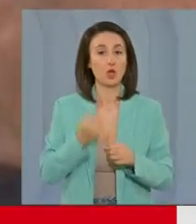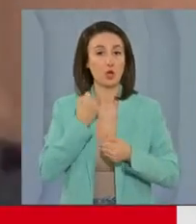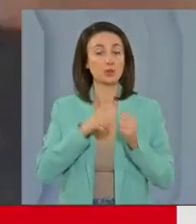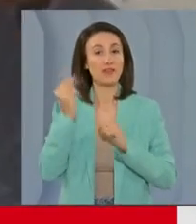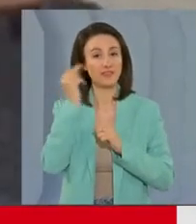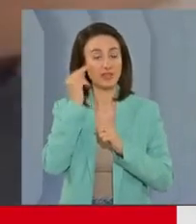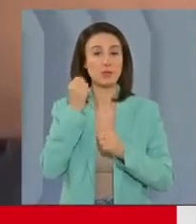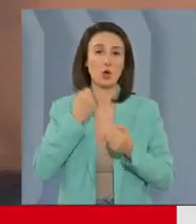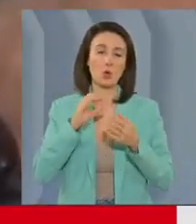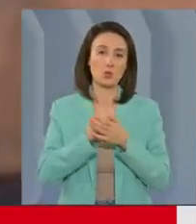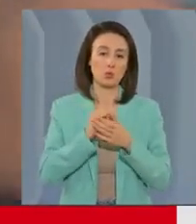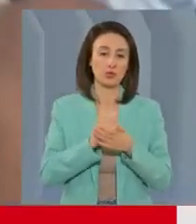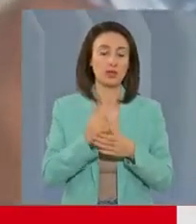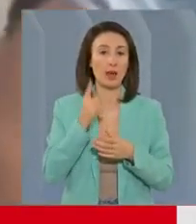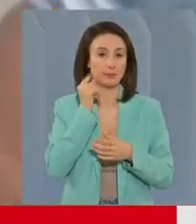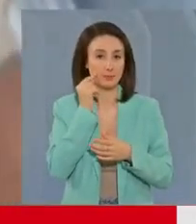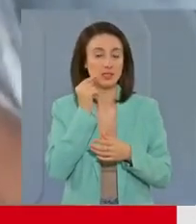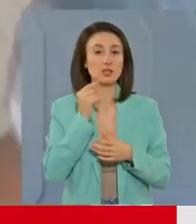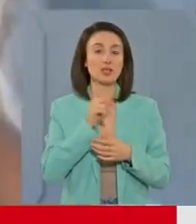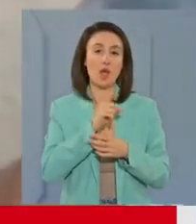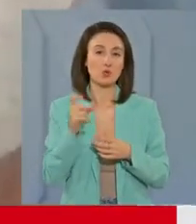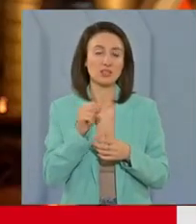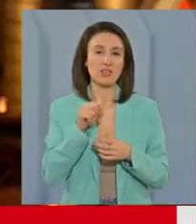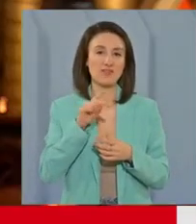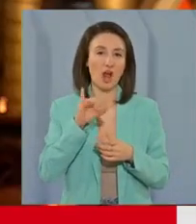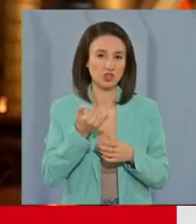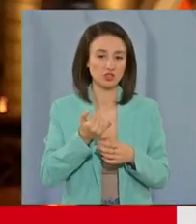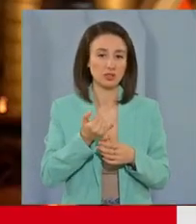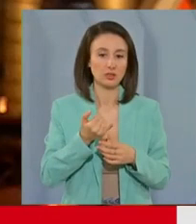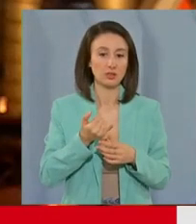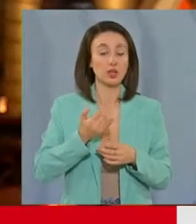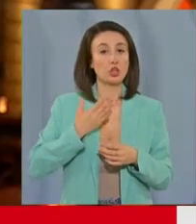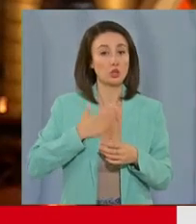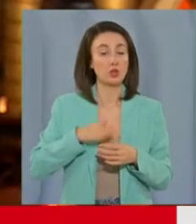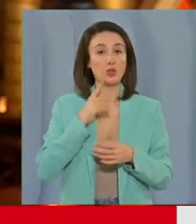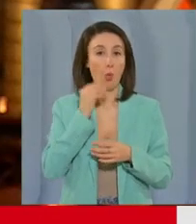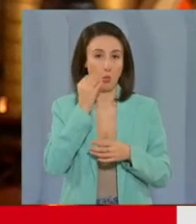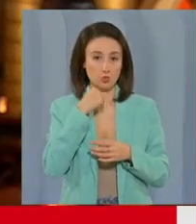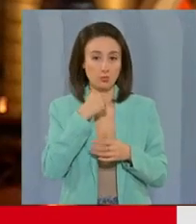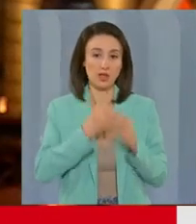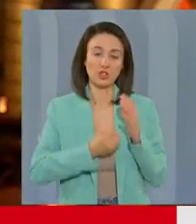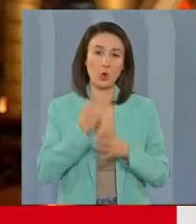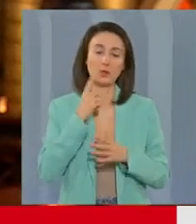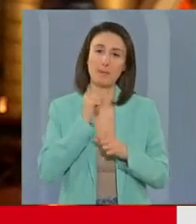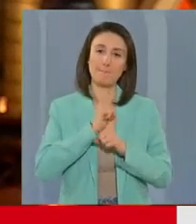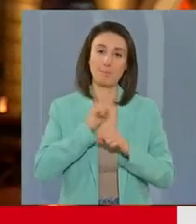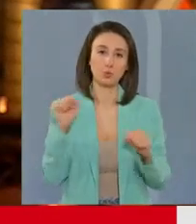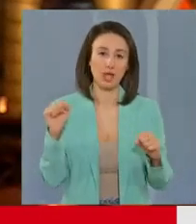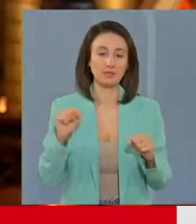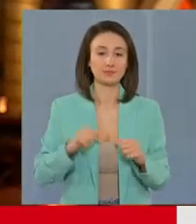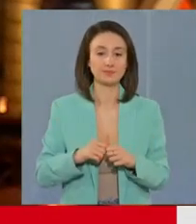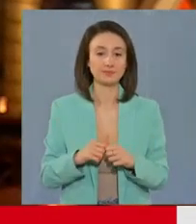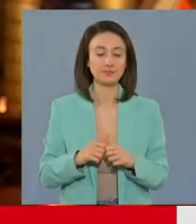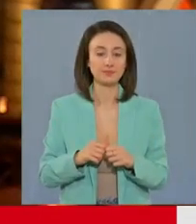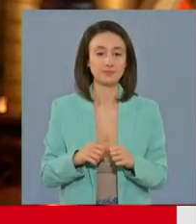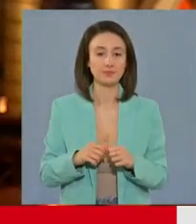împrumută aceste comportamente de la părinți pe fondul sevrajului dorința de a consuma din nou este atât de puternică